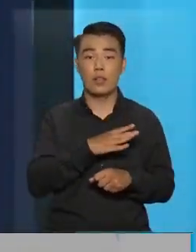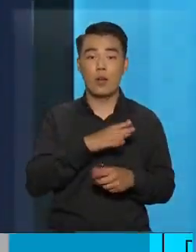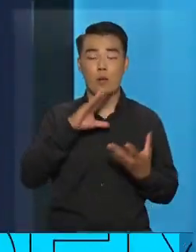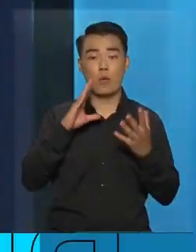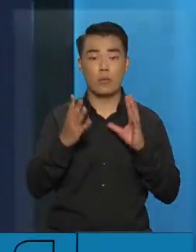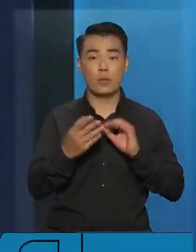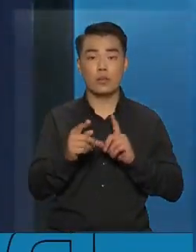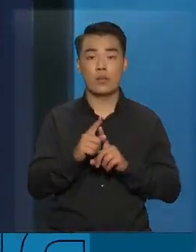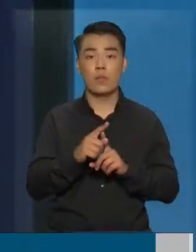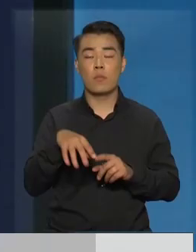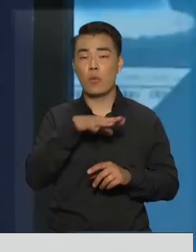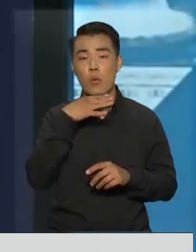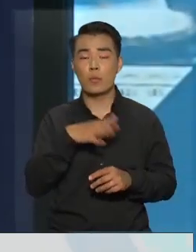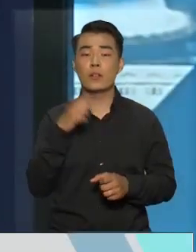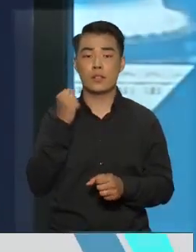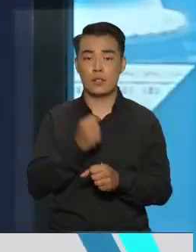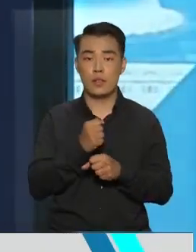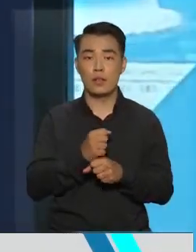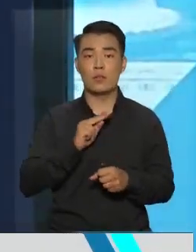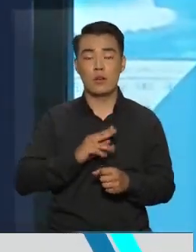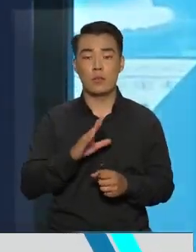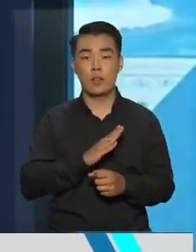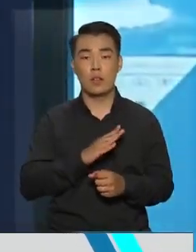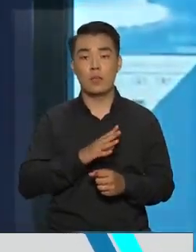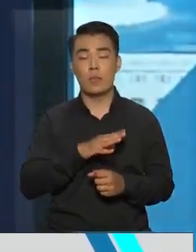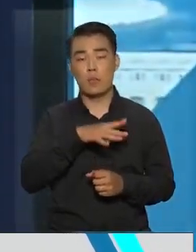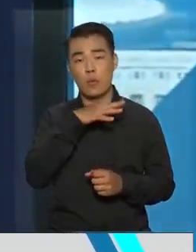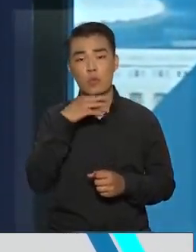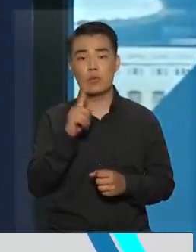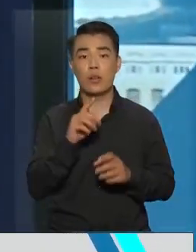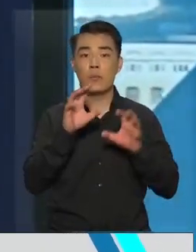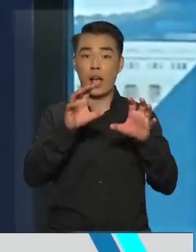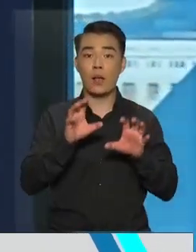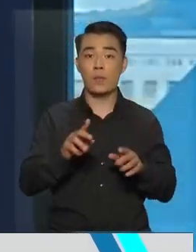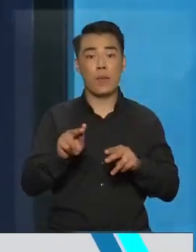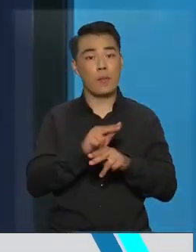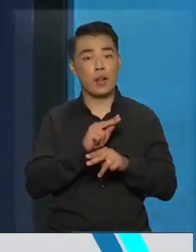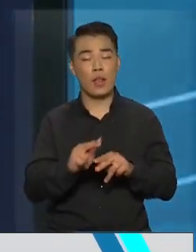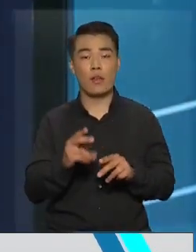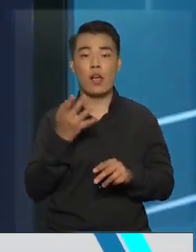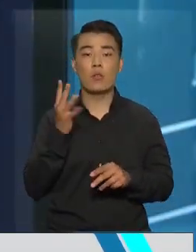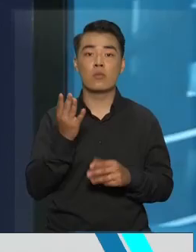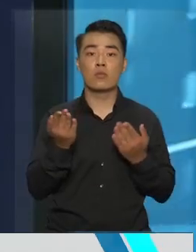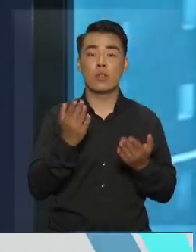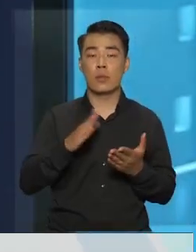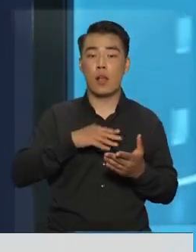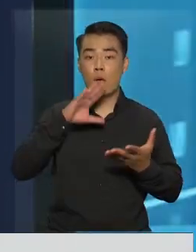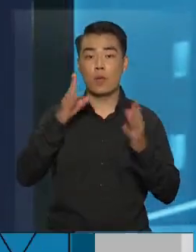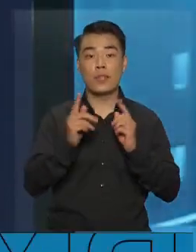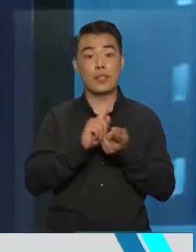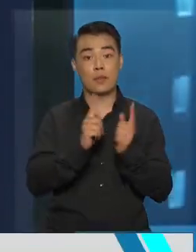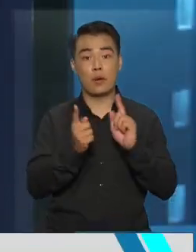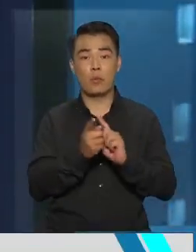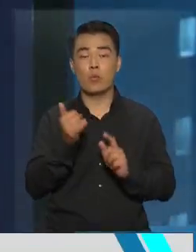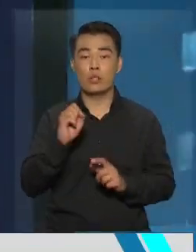принципе достаточно много было сделано. То есть многие конституционные поправки, в которых вот содержались вот направления реформ, они